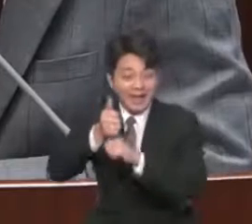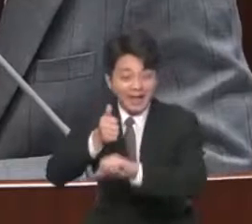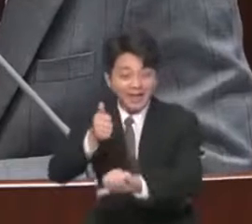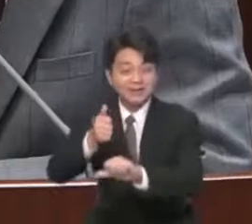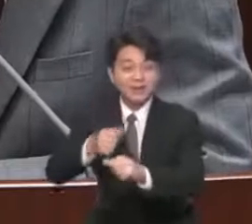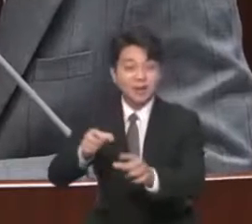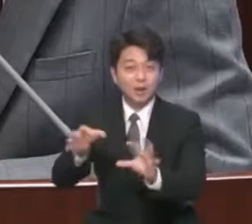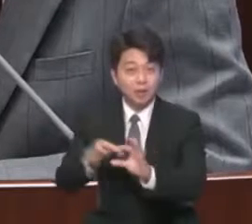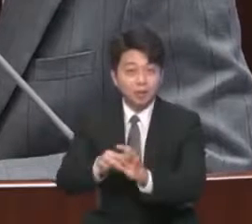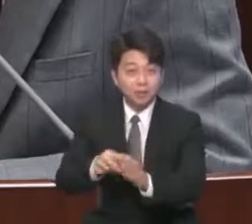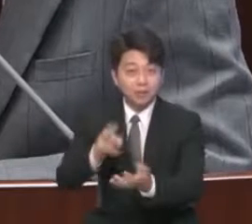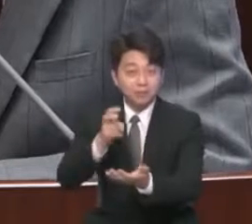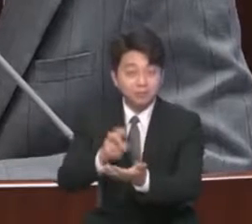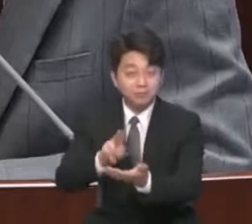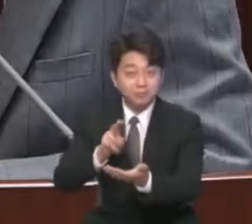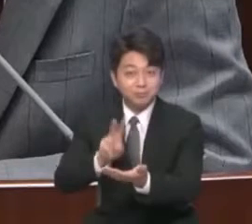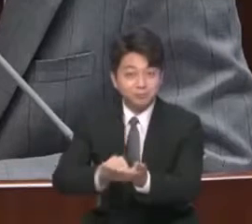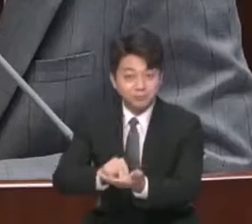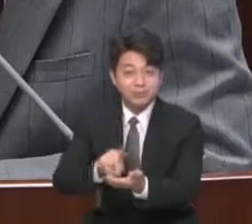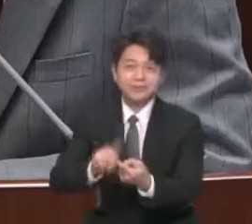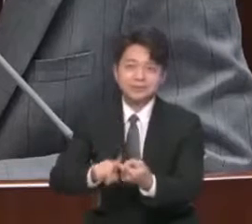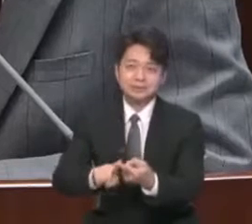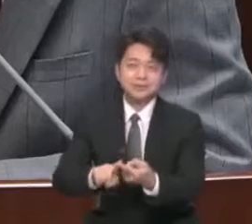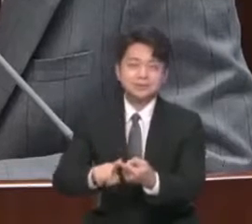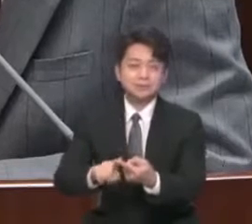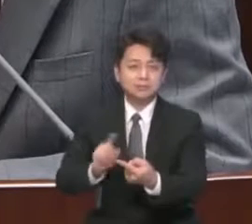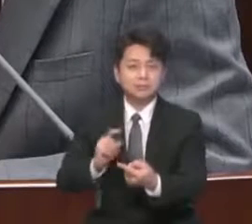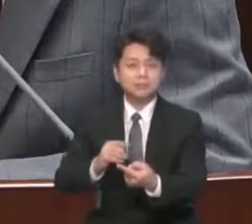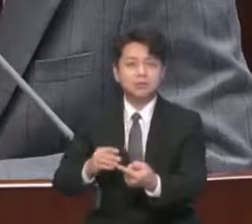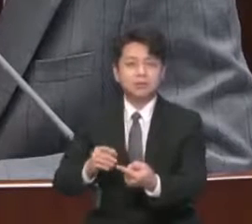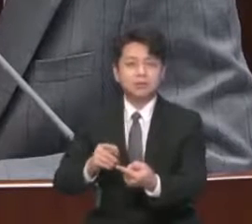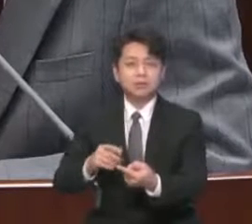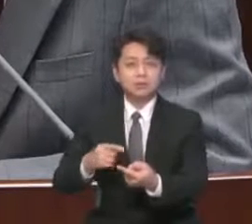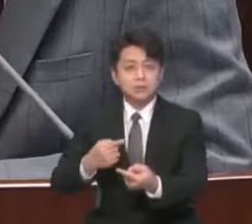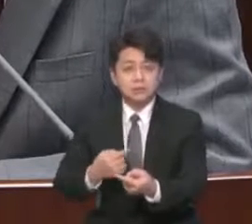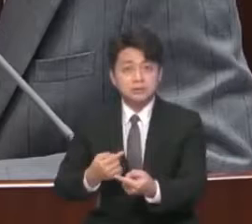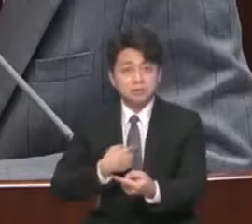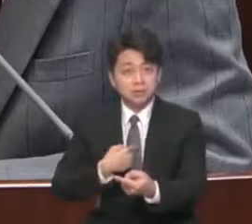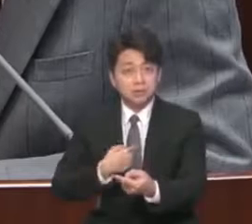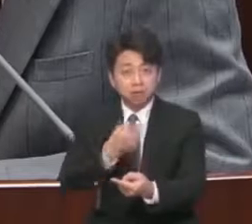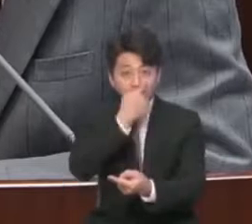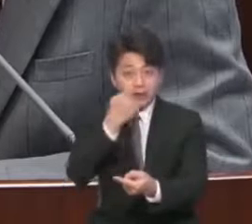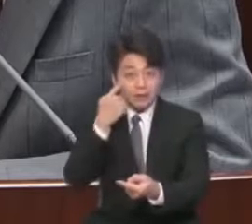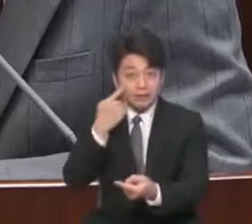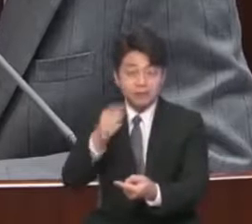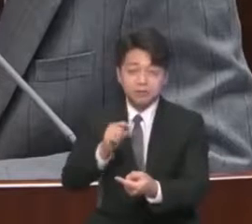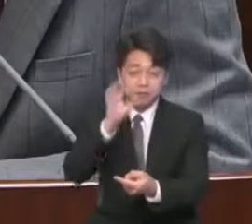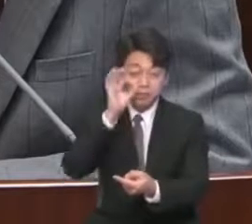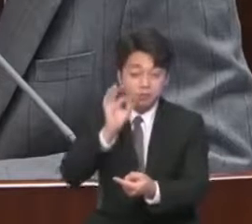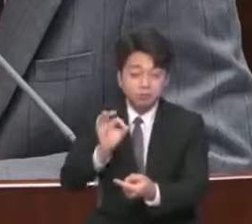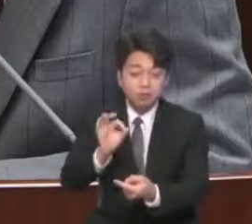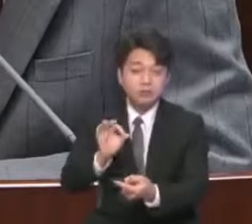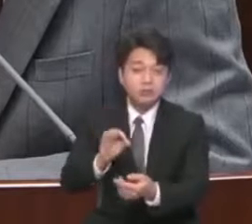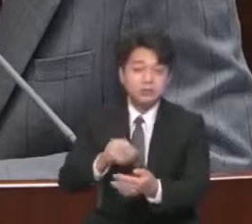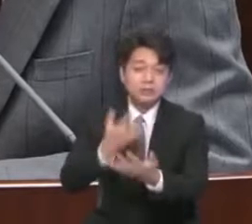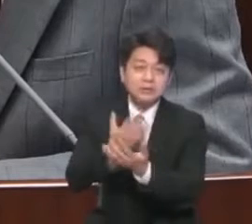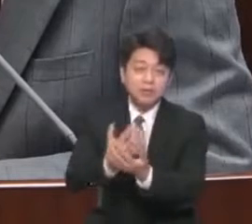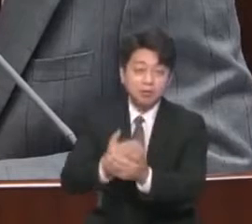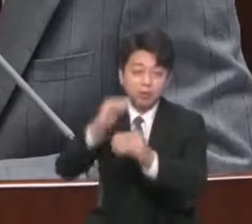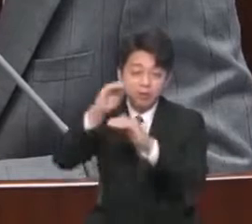관련된 부분은 그런 부분에 대해서 사실은 지금 확인할 수 있는 그런 그 자료들이